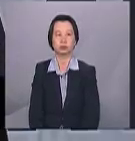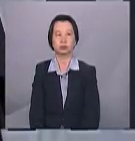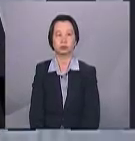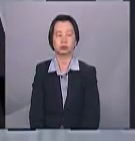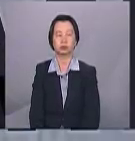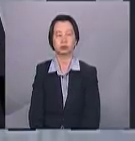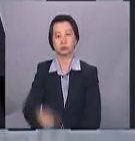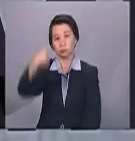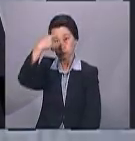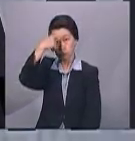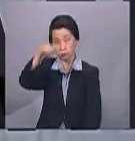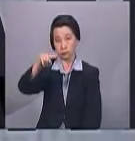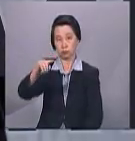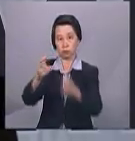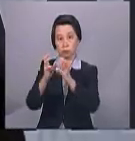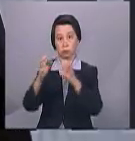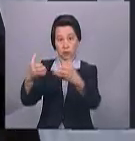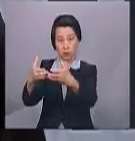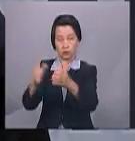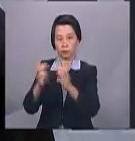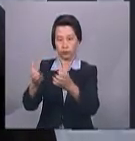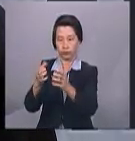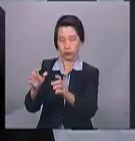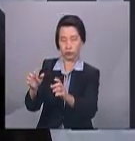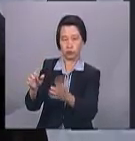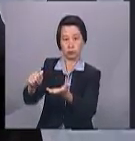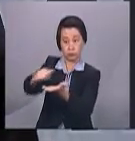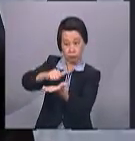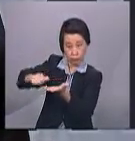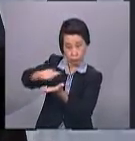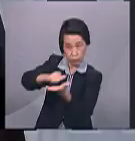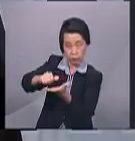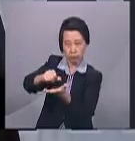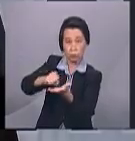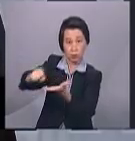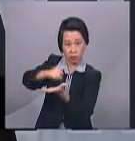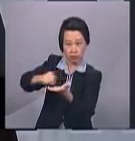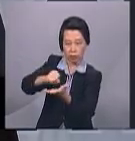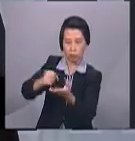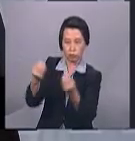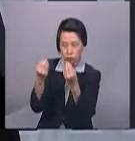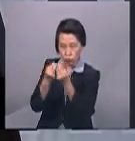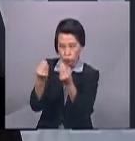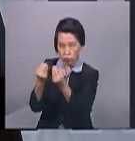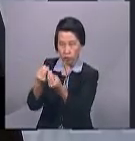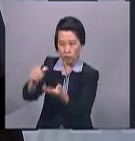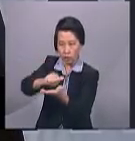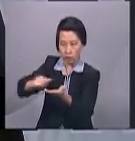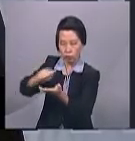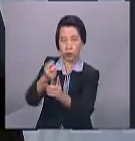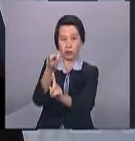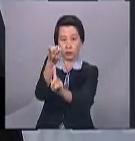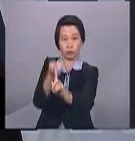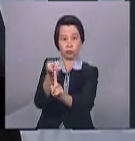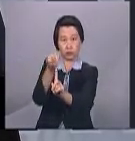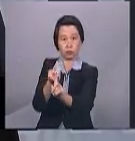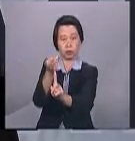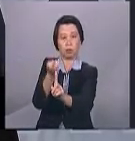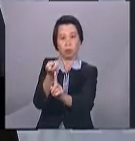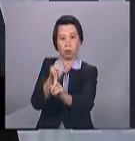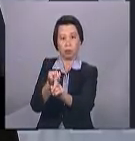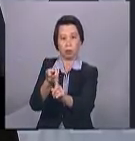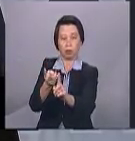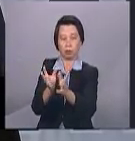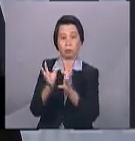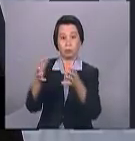Okey, untuk yang kluster tersebut yang disaring, contohnya jumlah yang disaring iaitu jemaah Tabligh yang